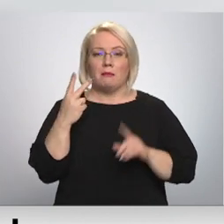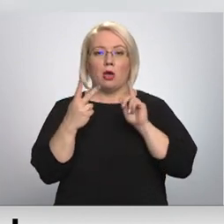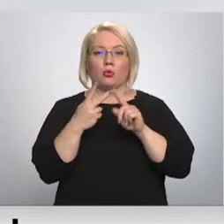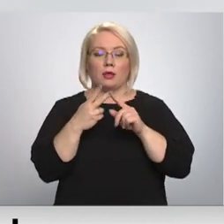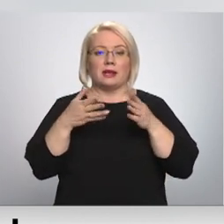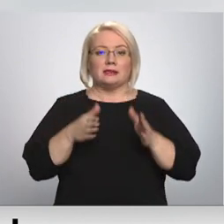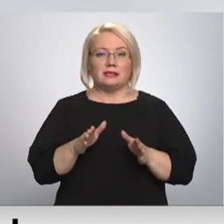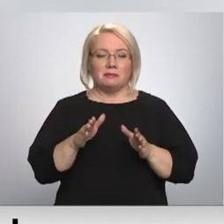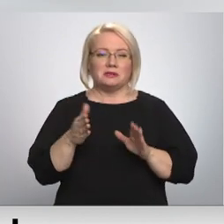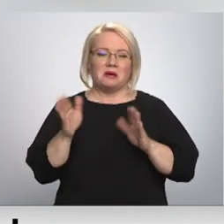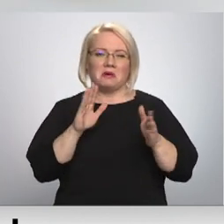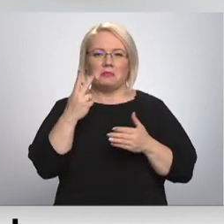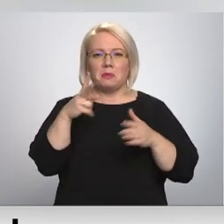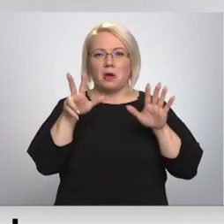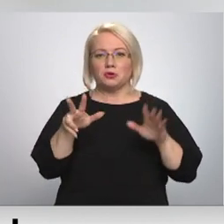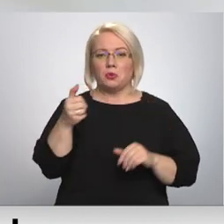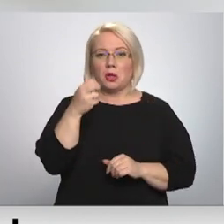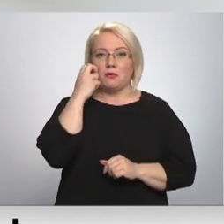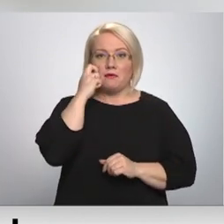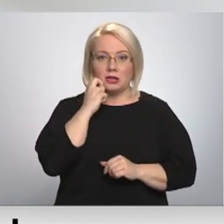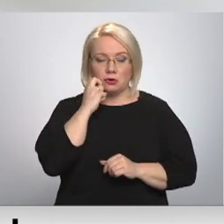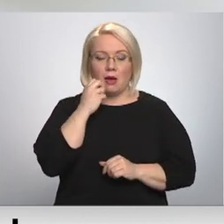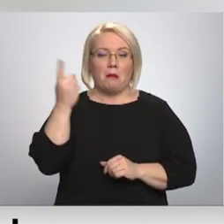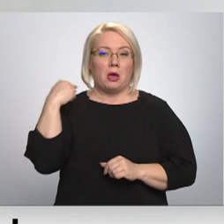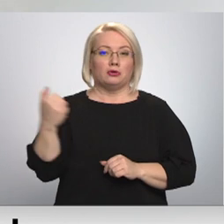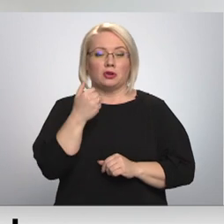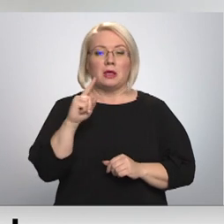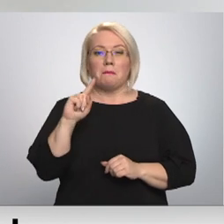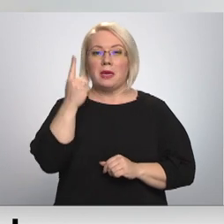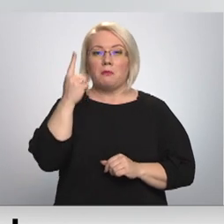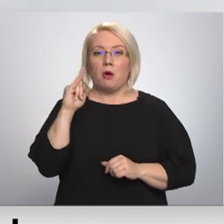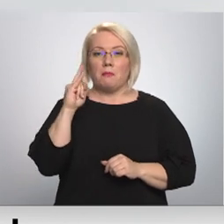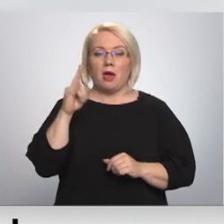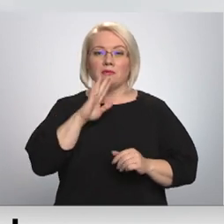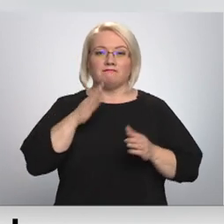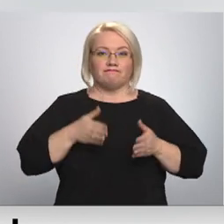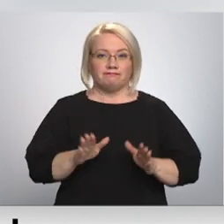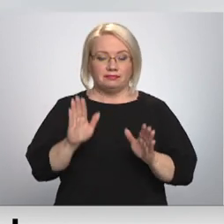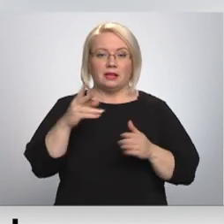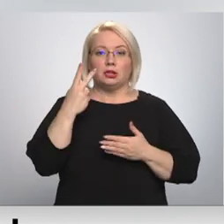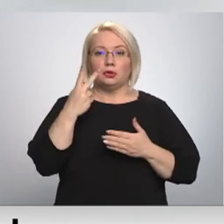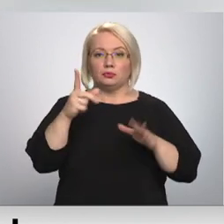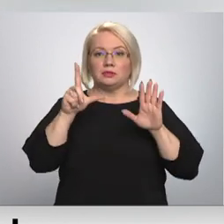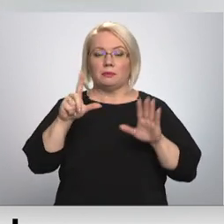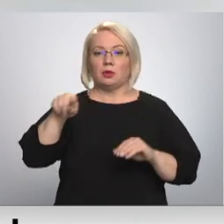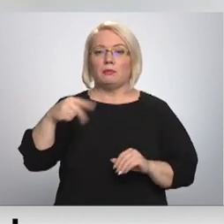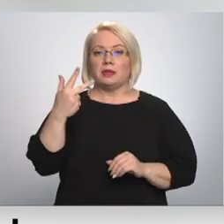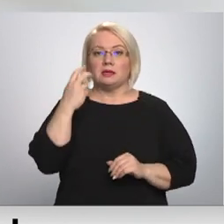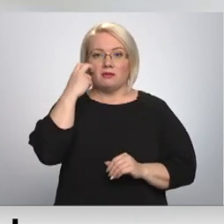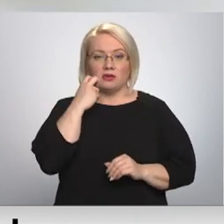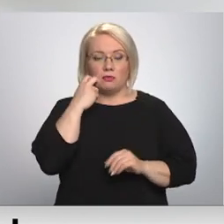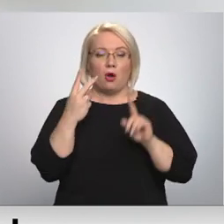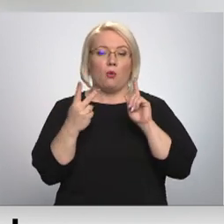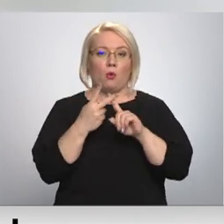dzimst nedaudz virs 28 gadu vecuma. Pērn, pirmo bērniņu, sievietes sagaidījušas 27,3 gadu vecumā,